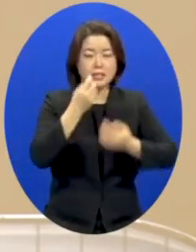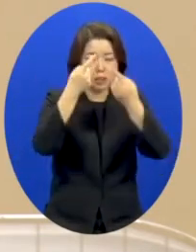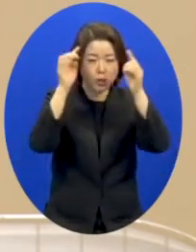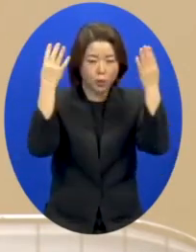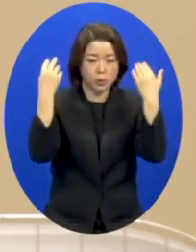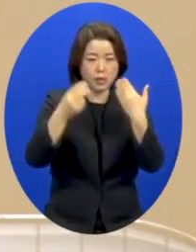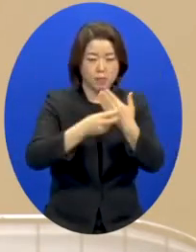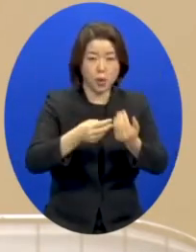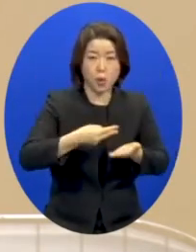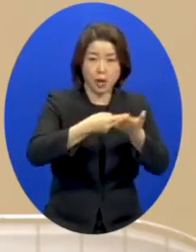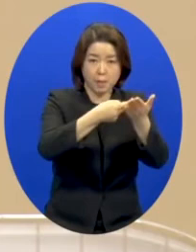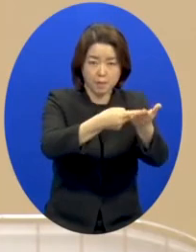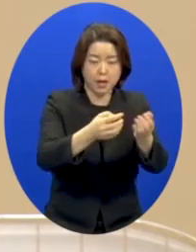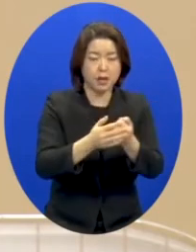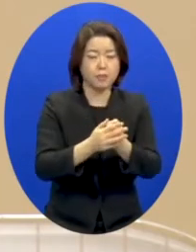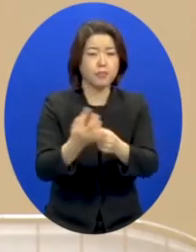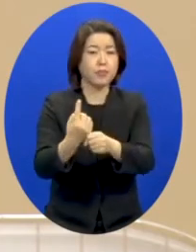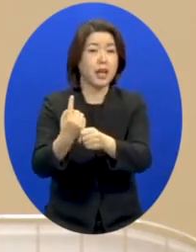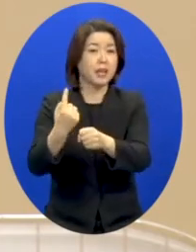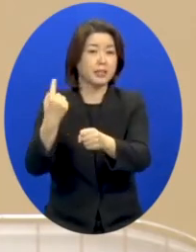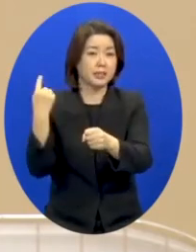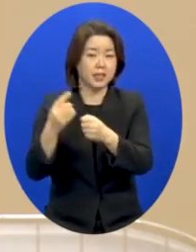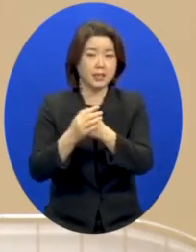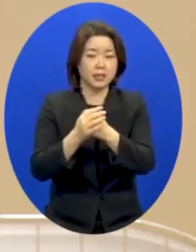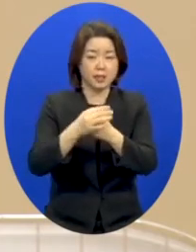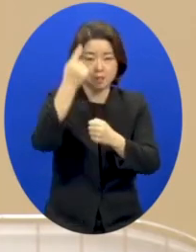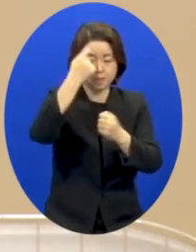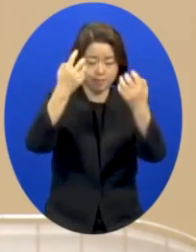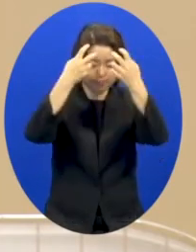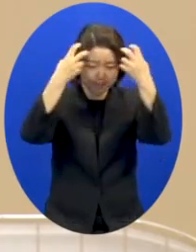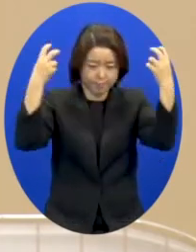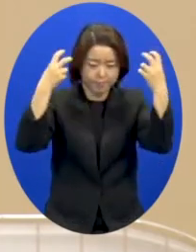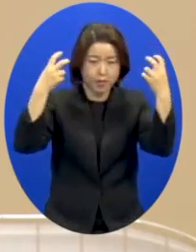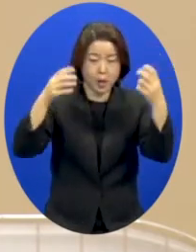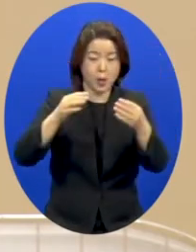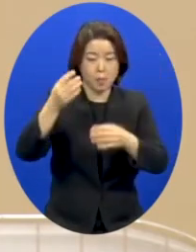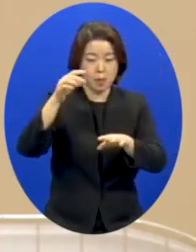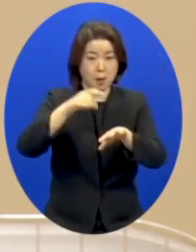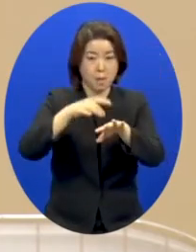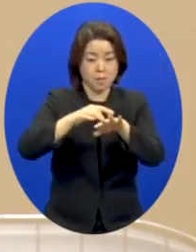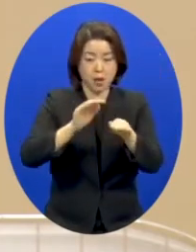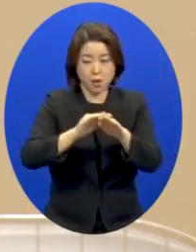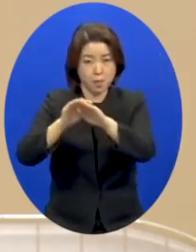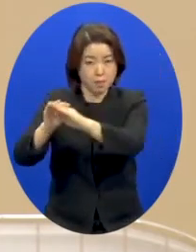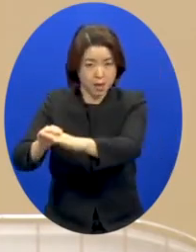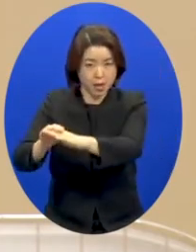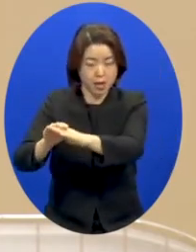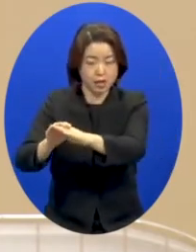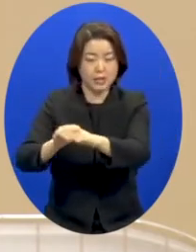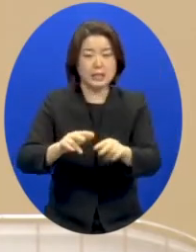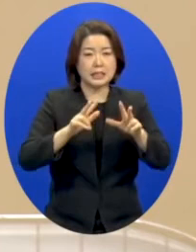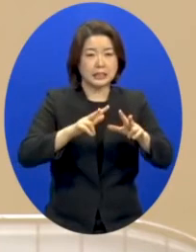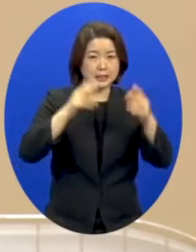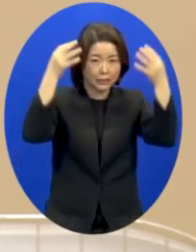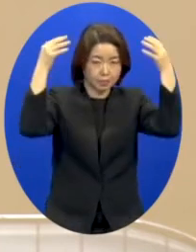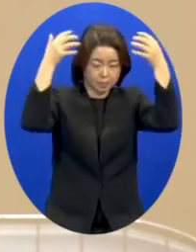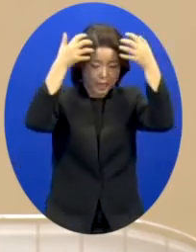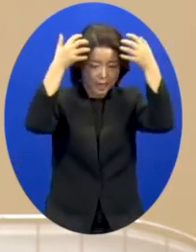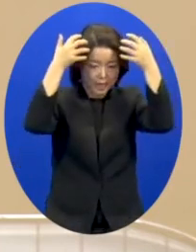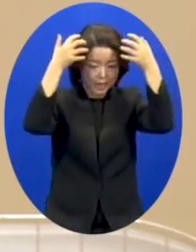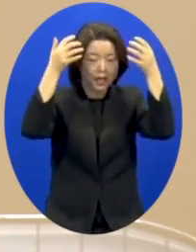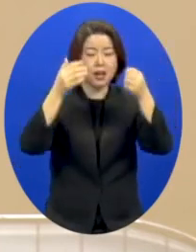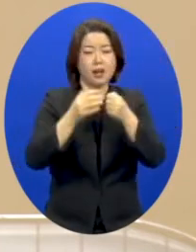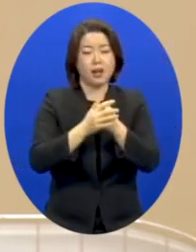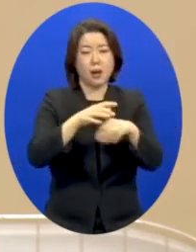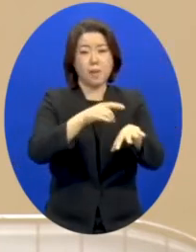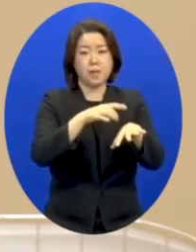갔습니다. 작년에 절개에서 보관하고 있는 뼈와 유준이 머리를 덮고 있는 남은 뼈가 성장으로